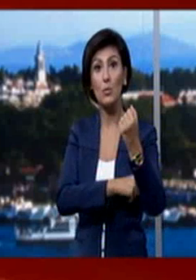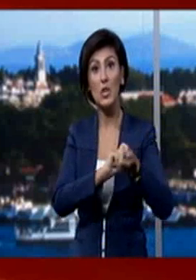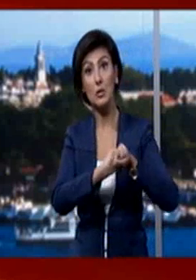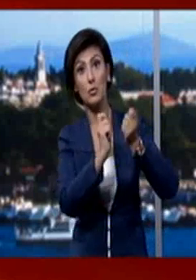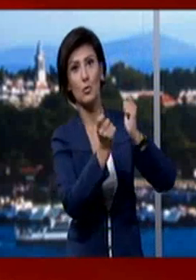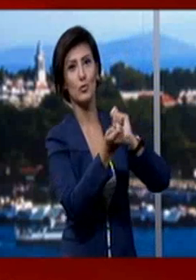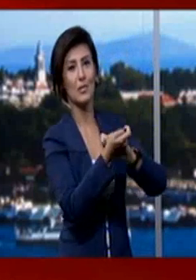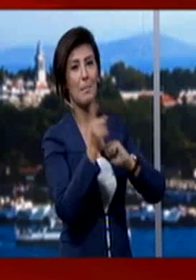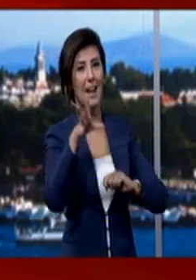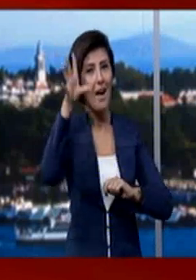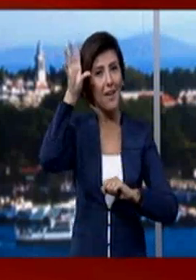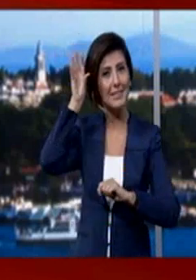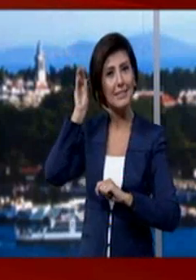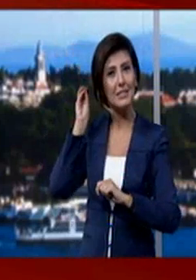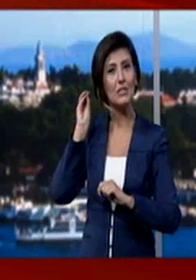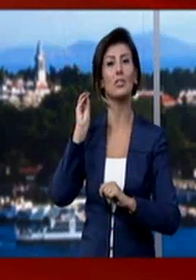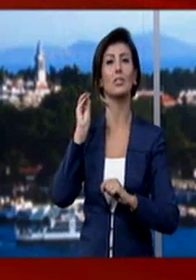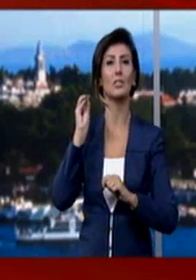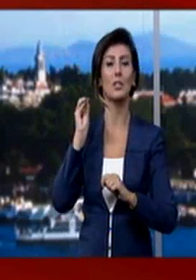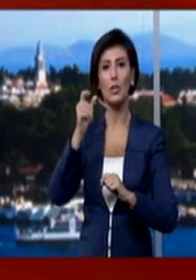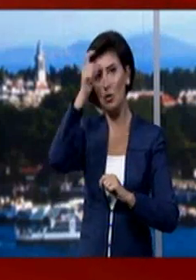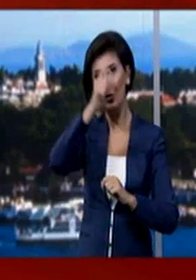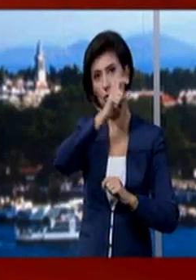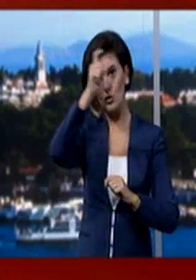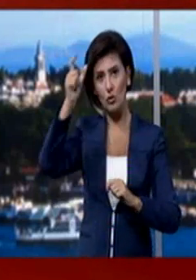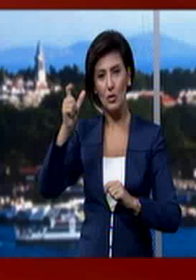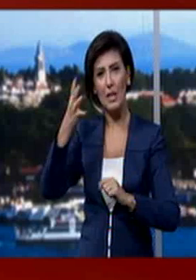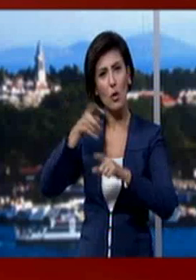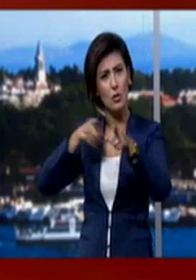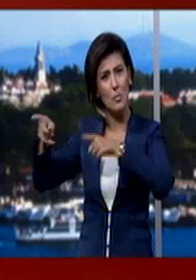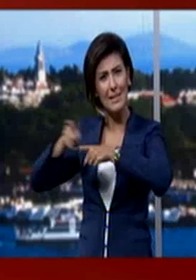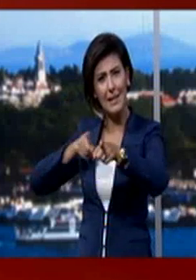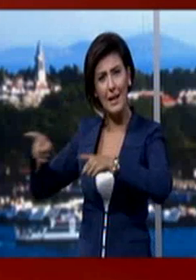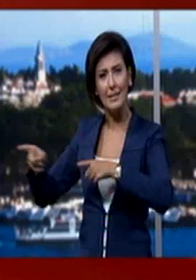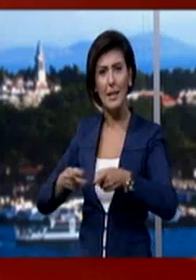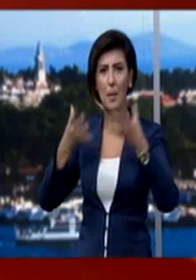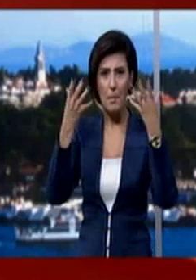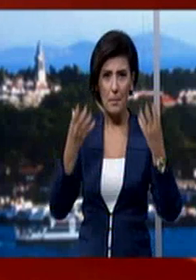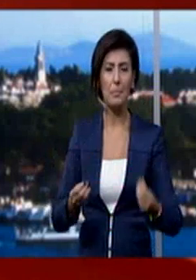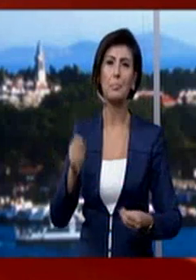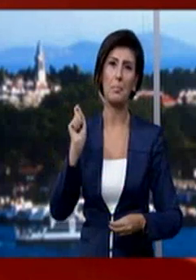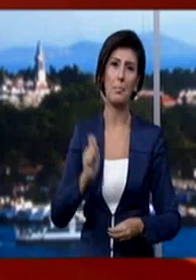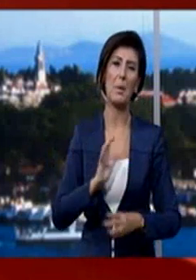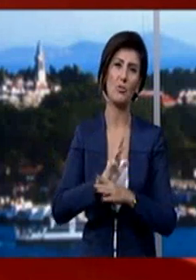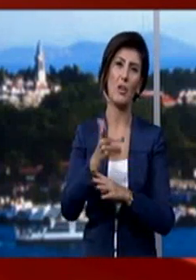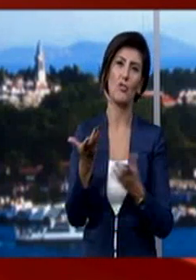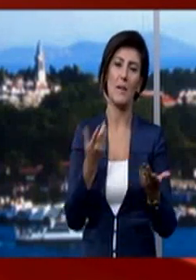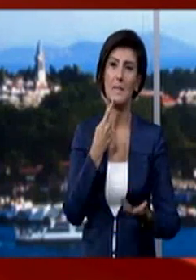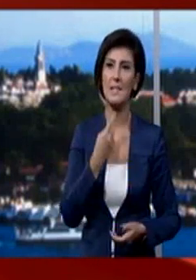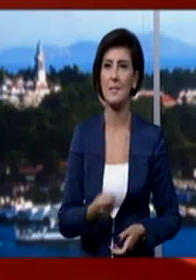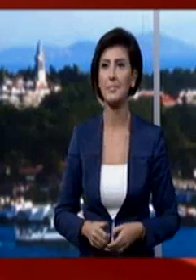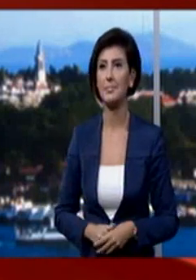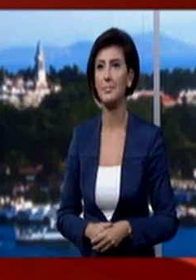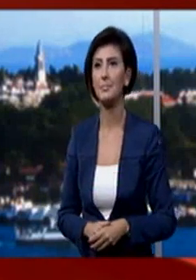güce dönüştüren bir anlayışı Türkiye'nin dört bir yanında ikame etmeyi başaracağız.